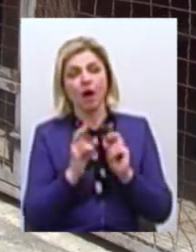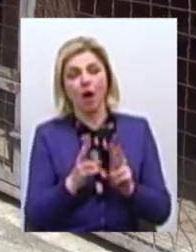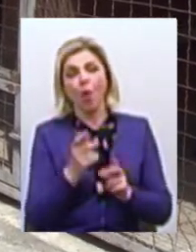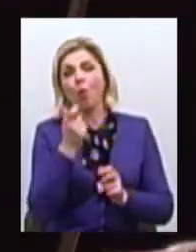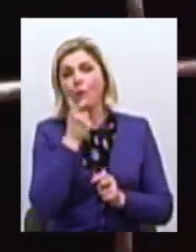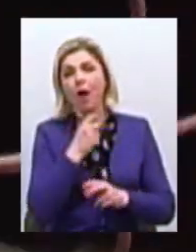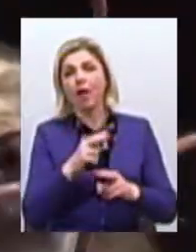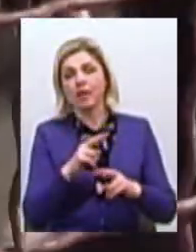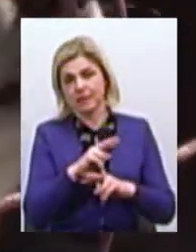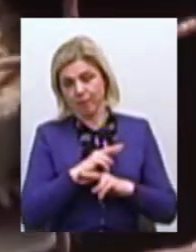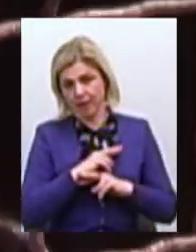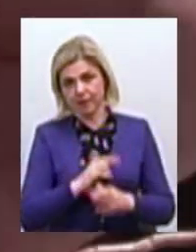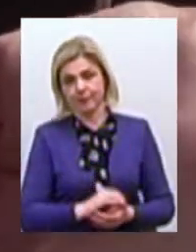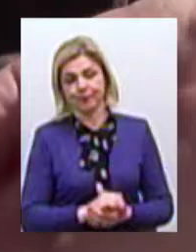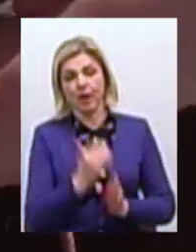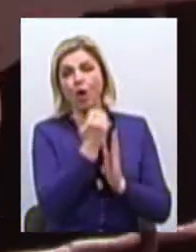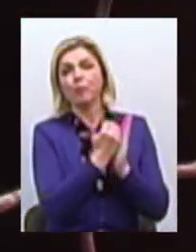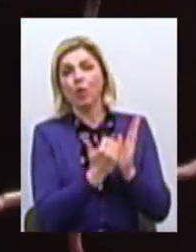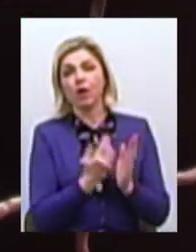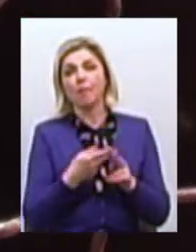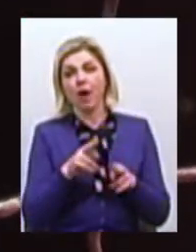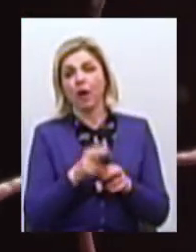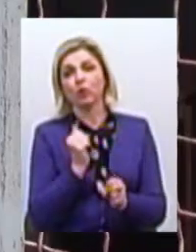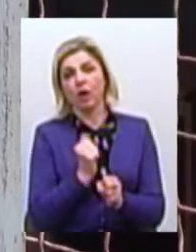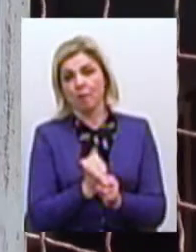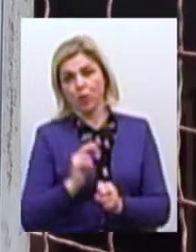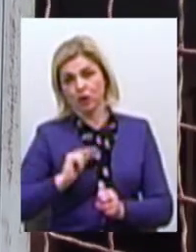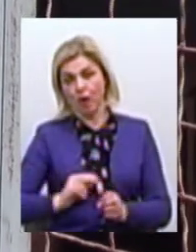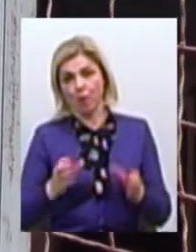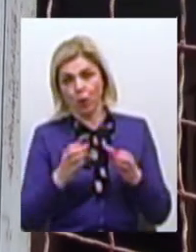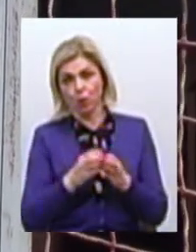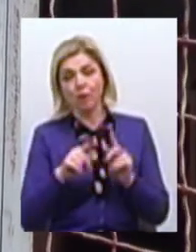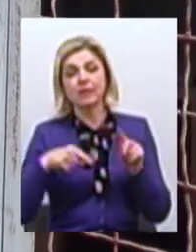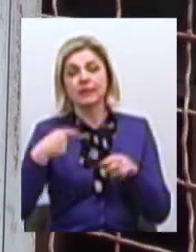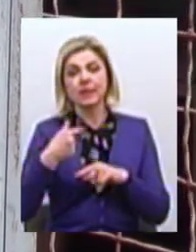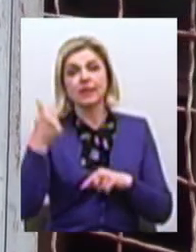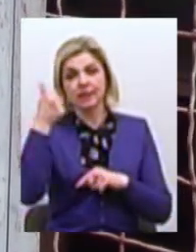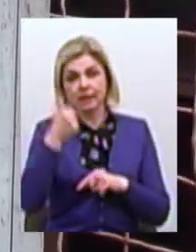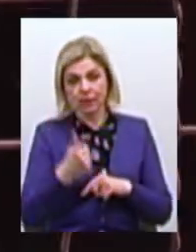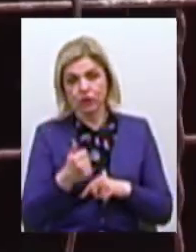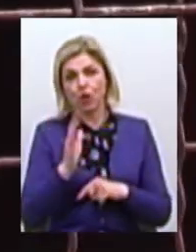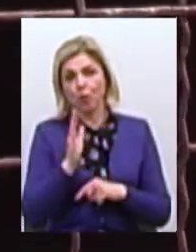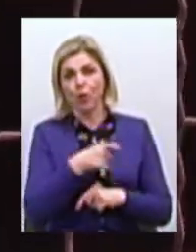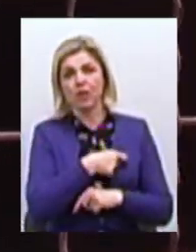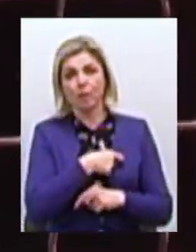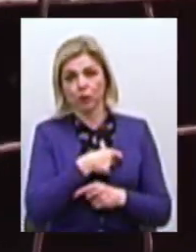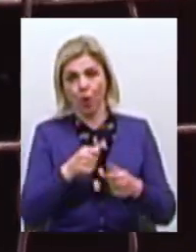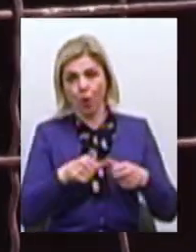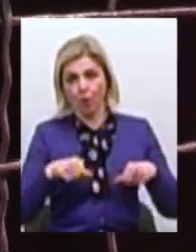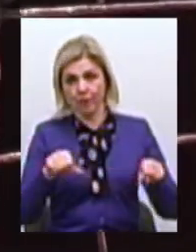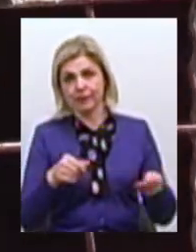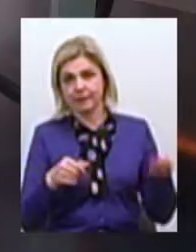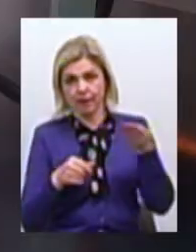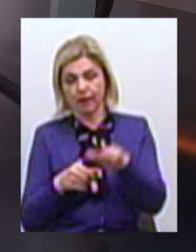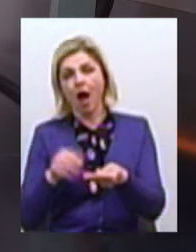гуманна смерть. Програму, над якою працює робоча група, наступного тижня представлять на депутатських комісіях. Після того вона з'явиться на